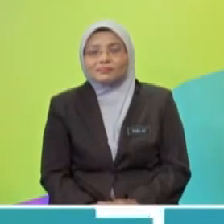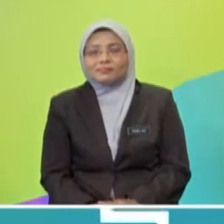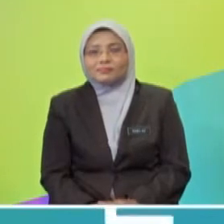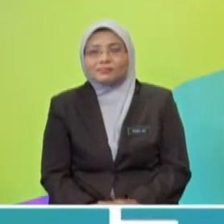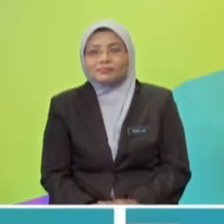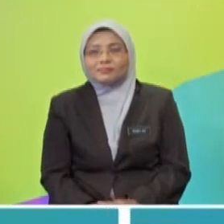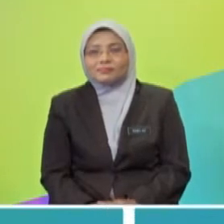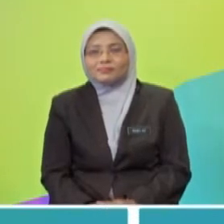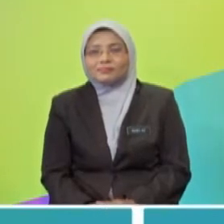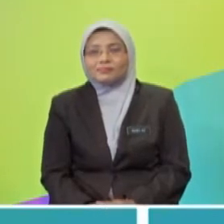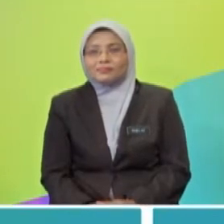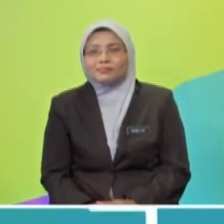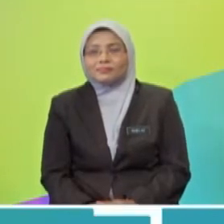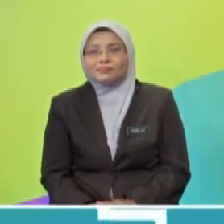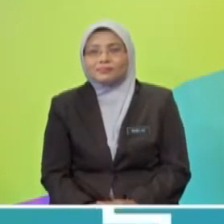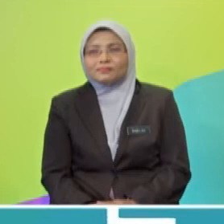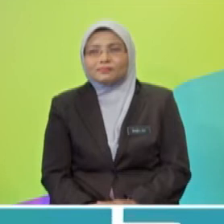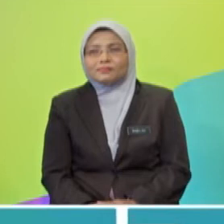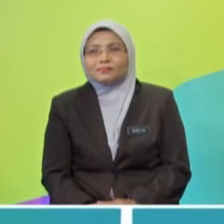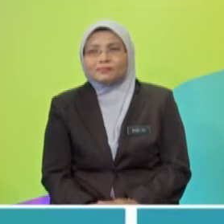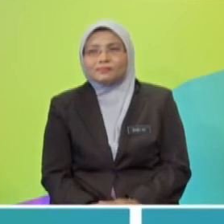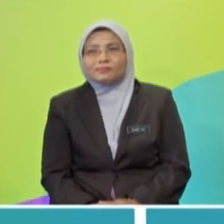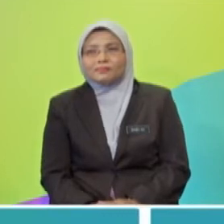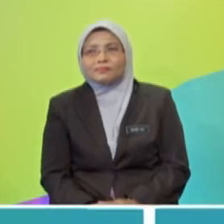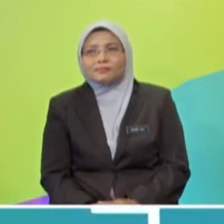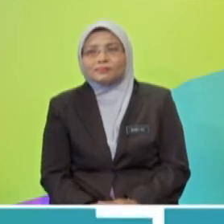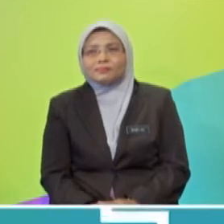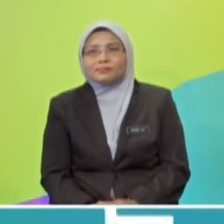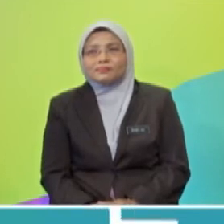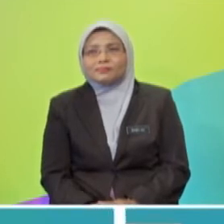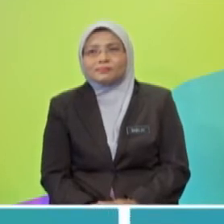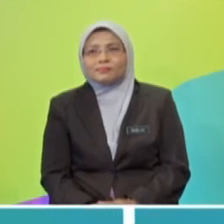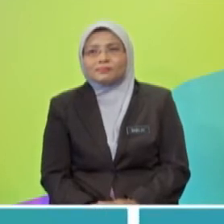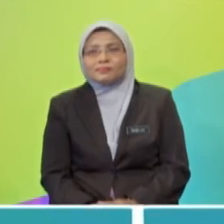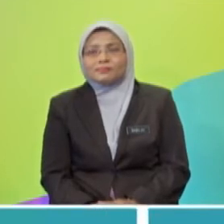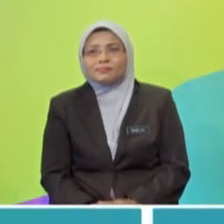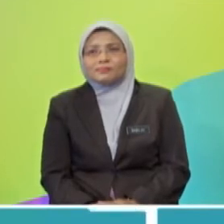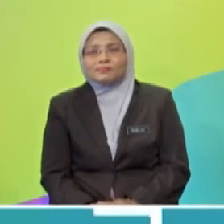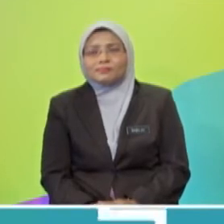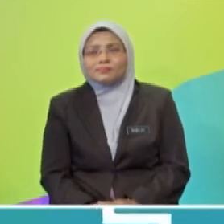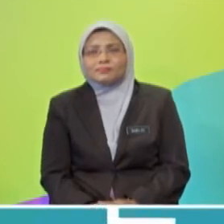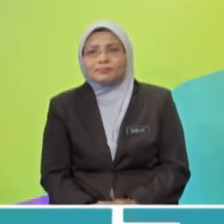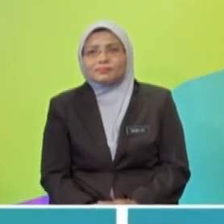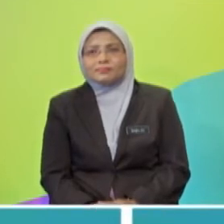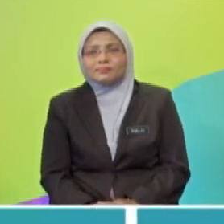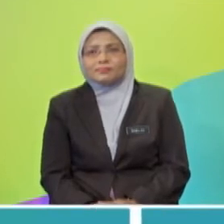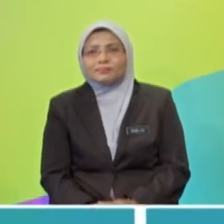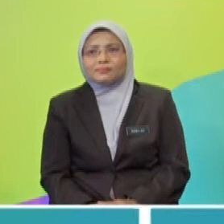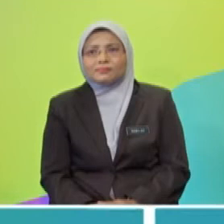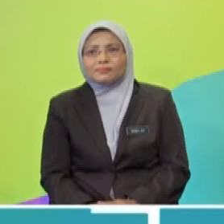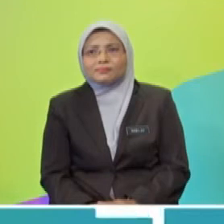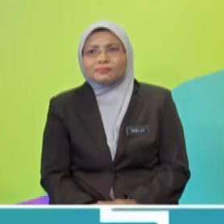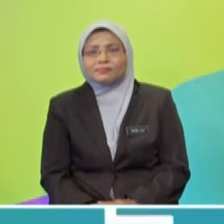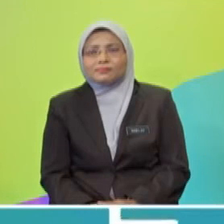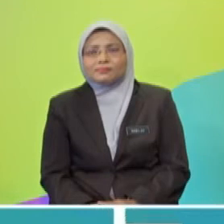Hai Khalifah Umar bin Al khottob radhiyallahu Anhu berhijrah ke Madinah pada waktu siang secara terang-terangan